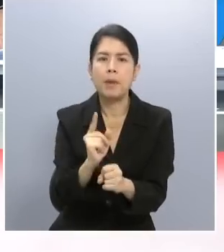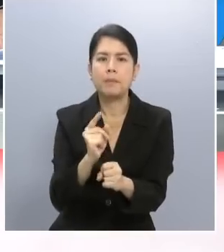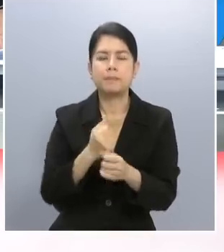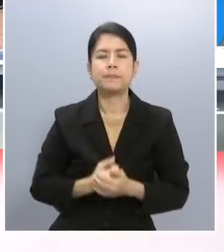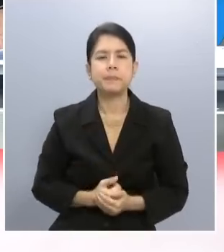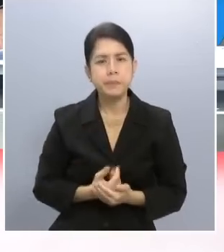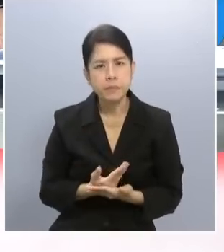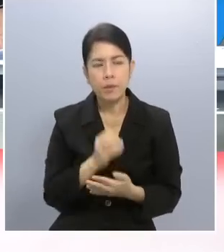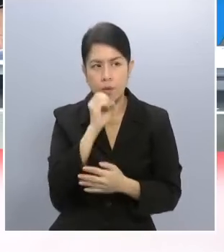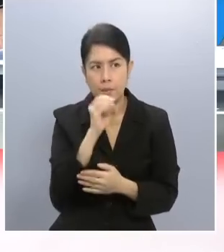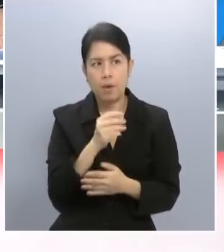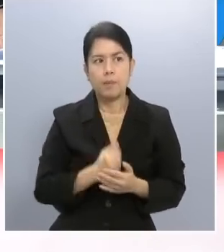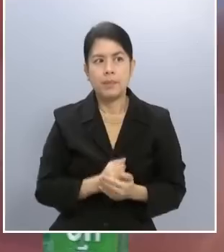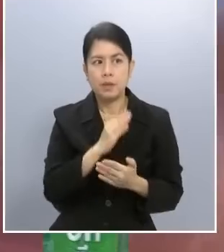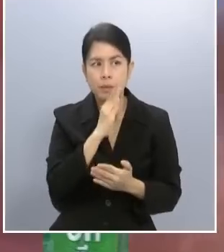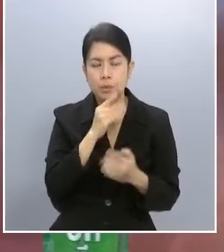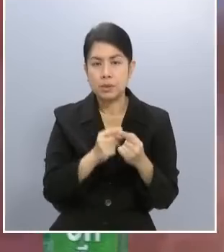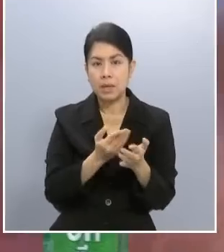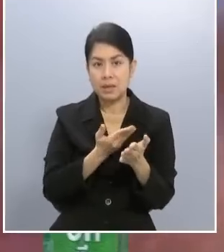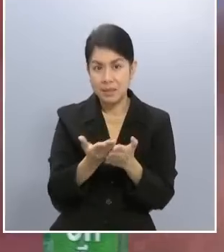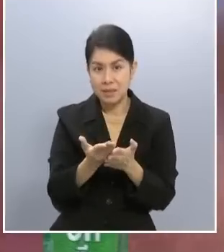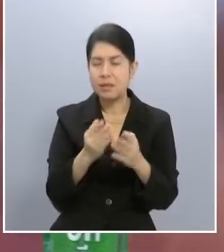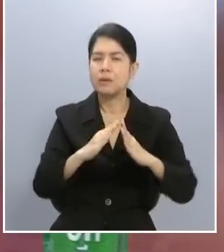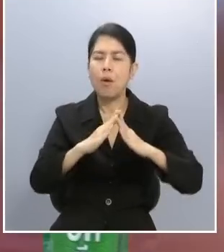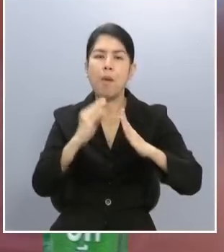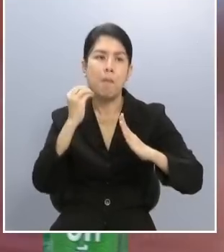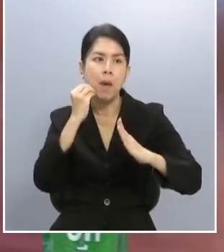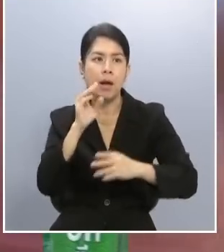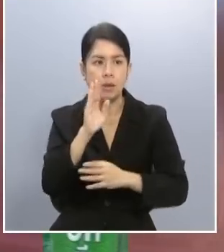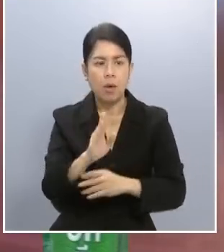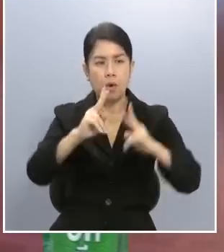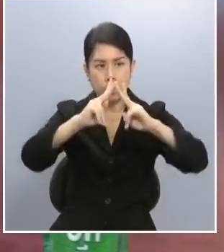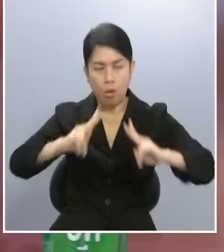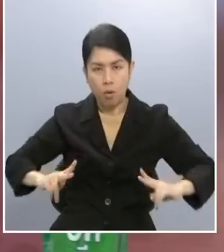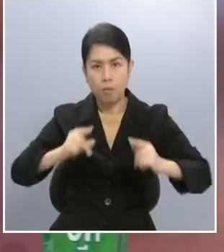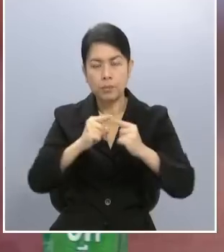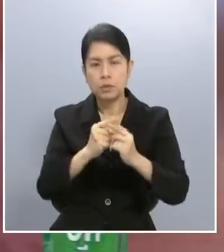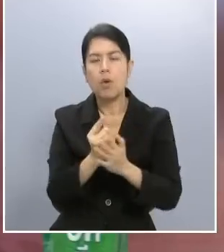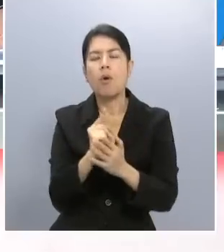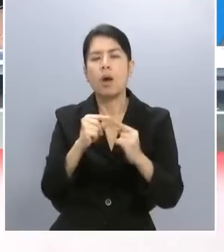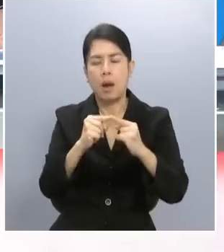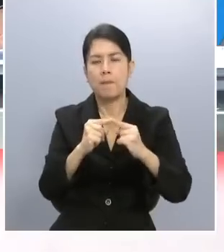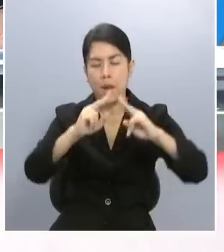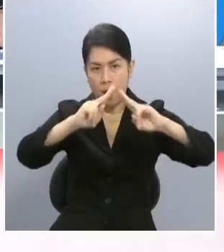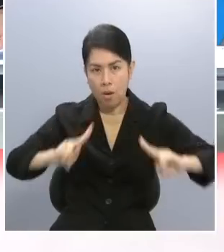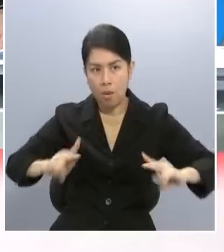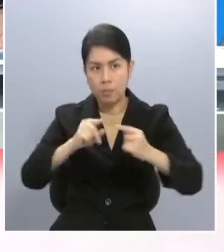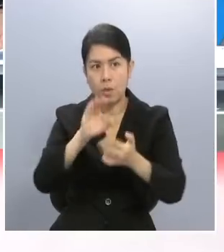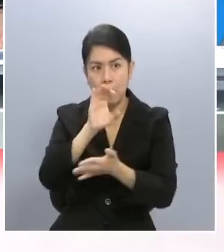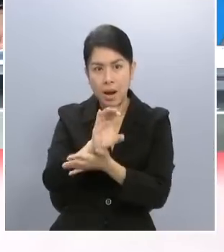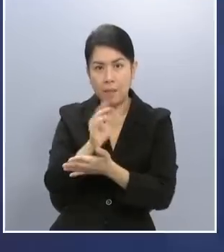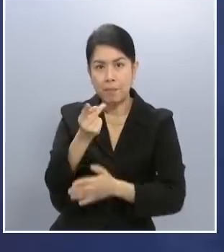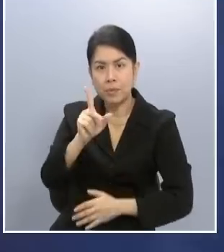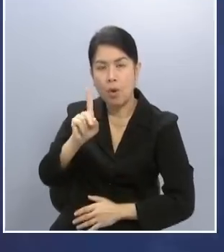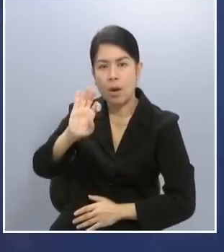มีการพูดว่าไม่งั้นถ้าเกิดว่าจะซื้อทรัพย์จากตรงบังคับคดีก็อาจจะต้องศึกษาข้อกฎหมายก่อนต้องศึกษาข้อกฎหมายถ้ายังไม่แก้